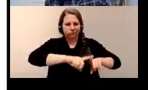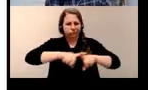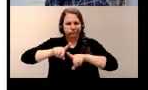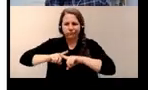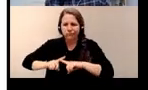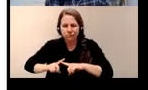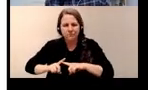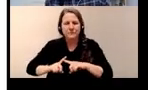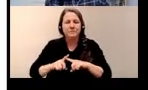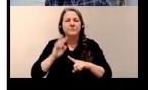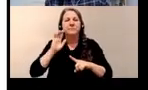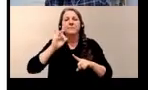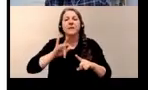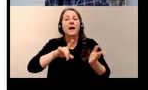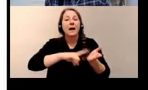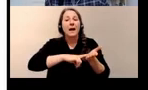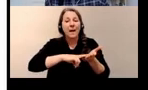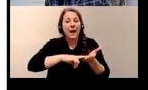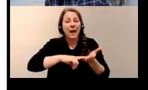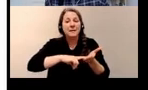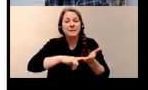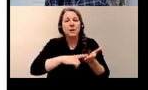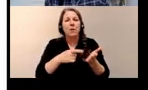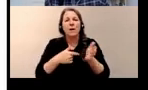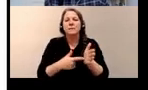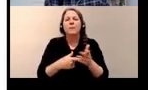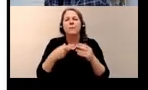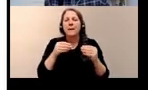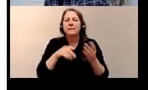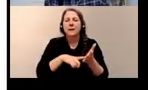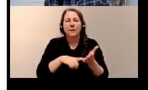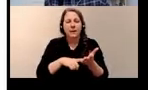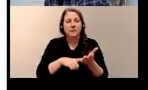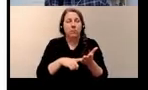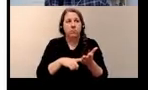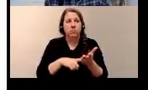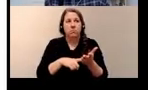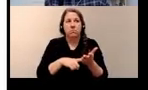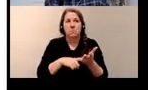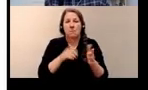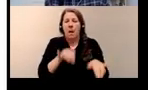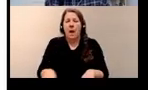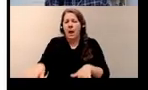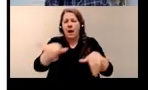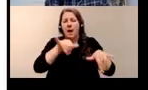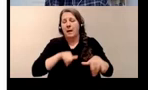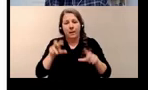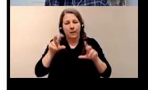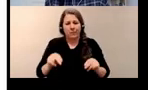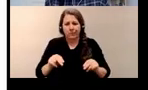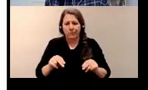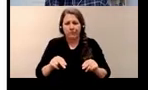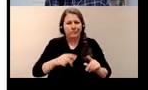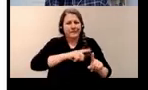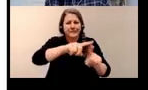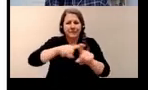réparation, hein, quand on dit voilà, boutique de réparation, il y a plusieurs types de boutiques qui